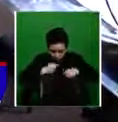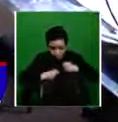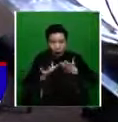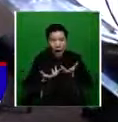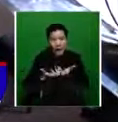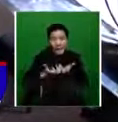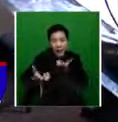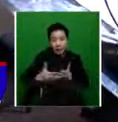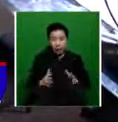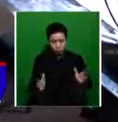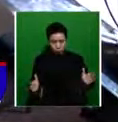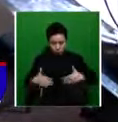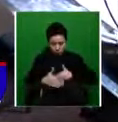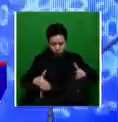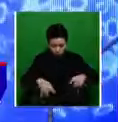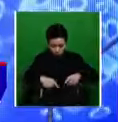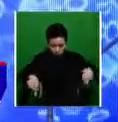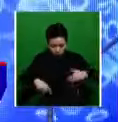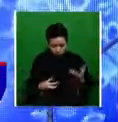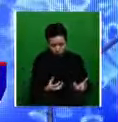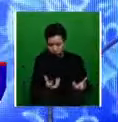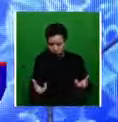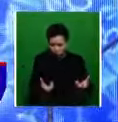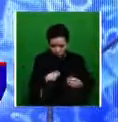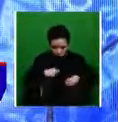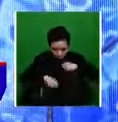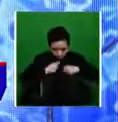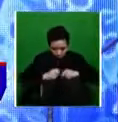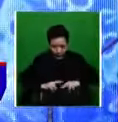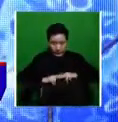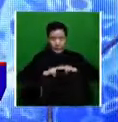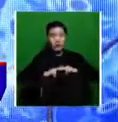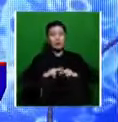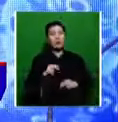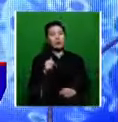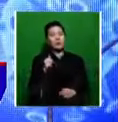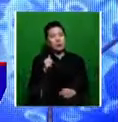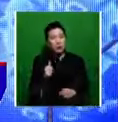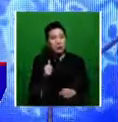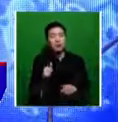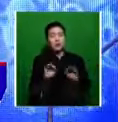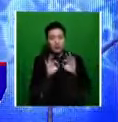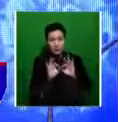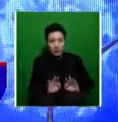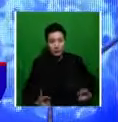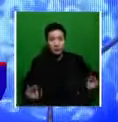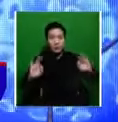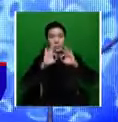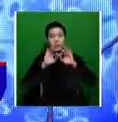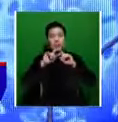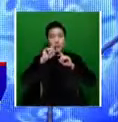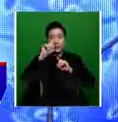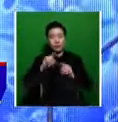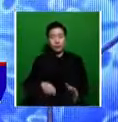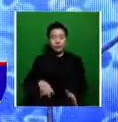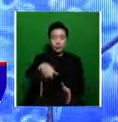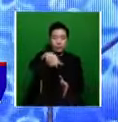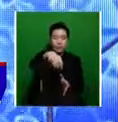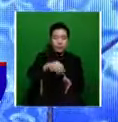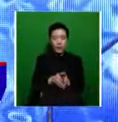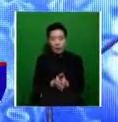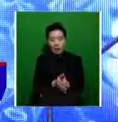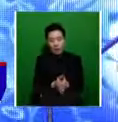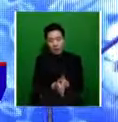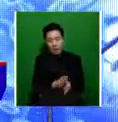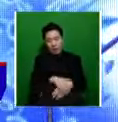การกินร่วมกับผู้อื่นได้เนี่ยก็จะเป็นสิ่งที่ดีที่สุดนะครับแล้วก็ที่สำคัญที่สุดนะครับการล้างมือบ่อยๆนะครับ